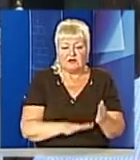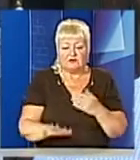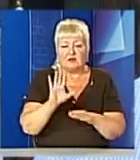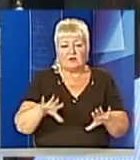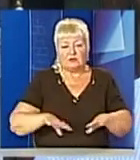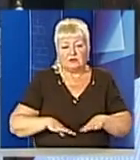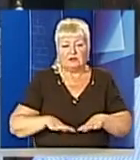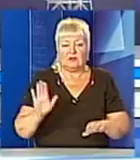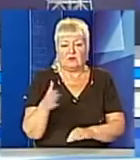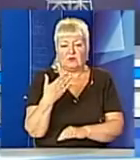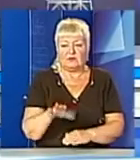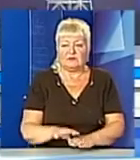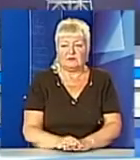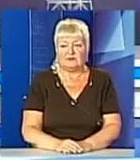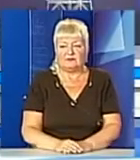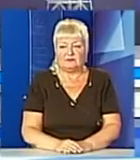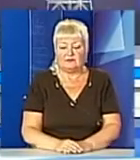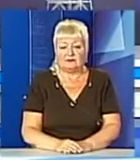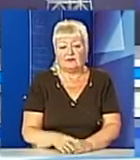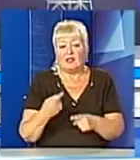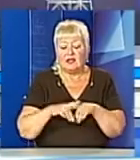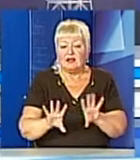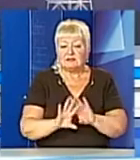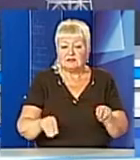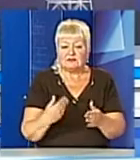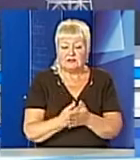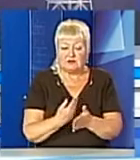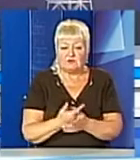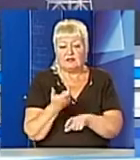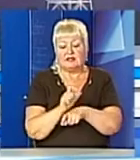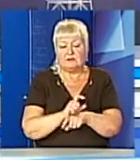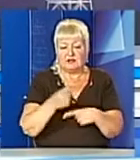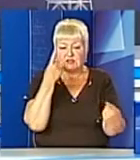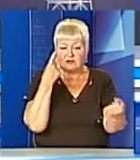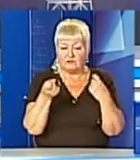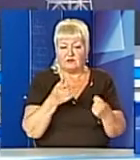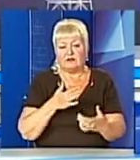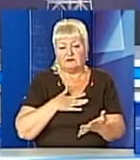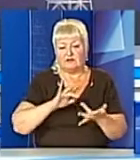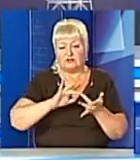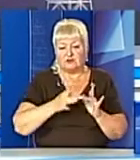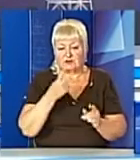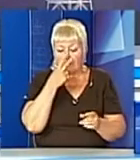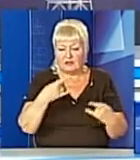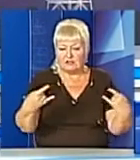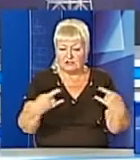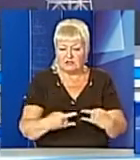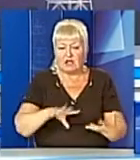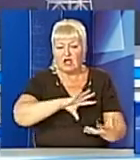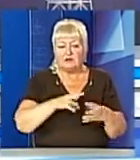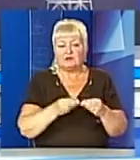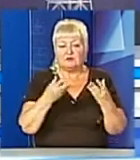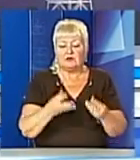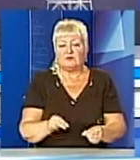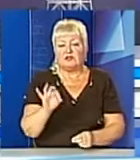прогулки будуть. І на цьому в мене все. Більше інформації на інтернет-порталі львів.тв. Підсумуємо